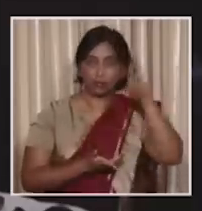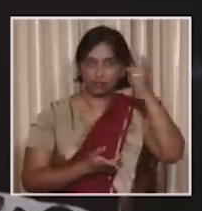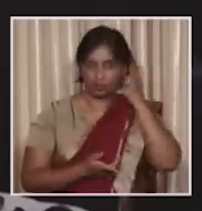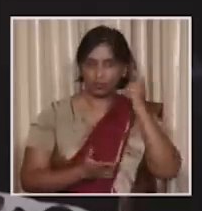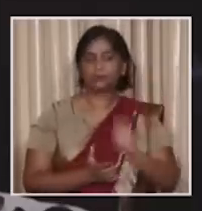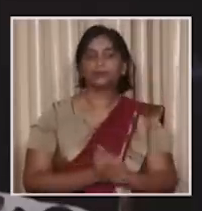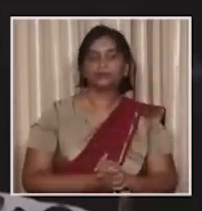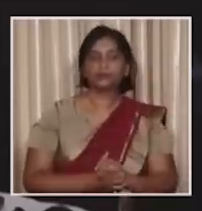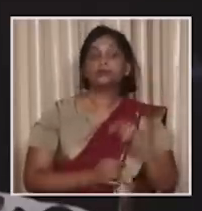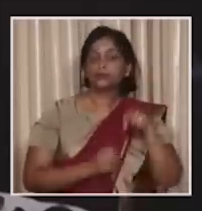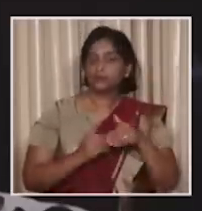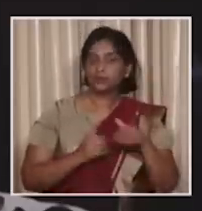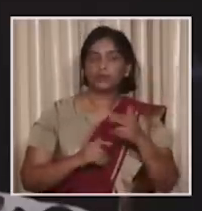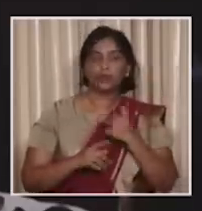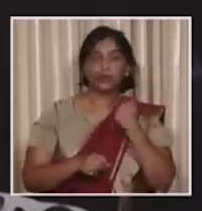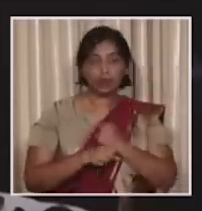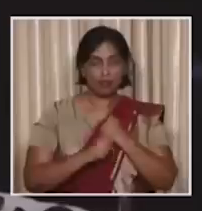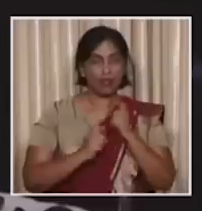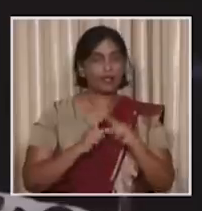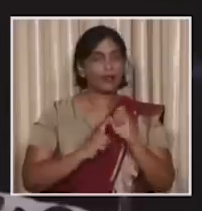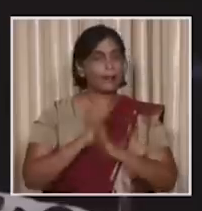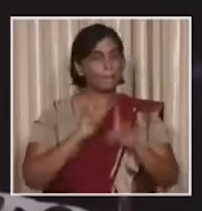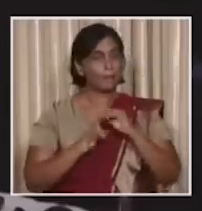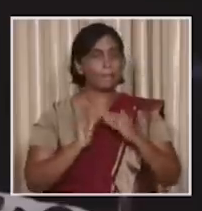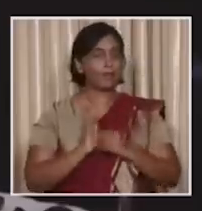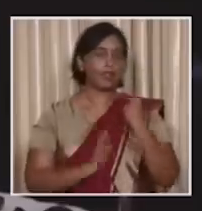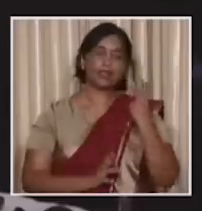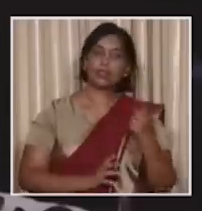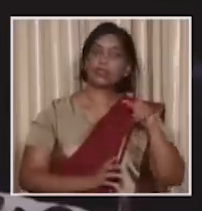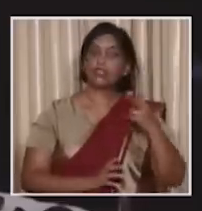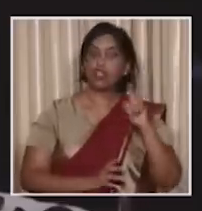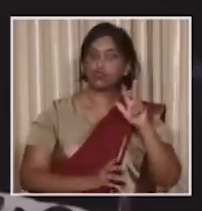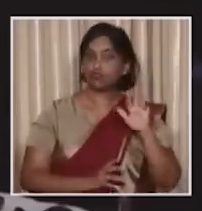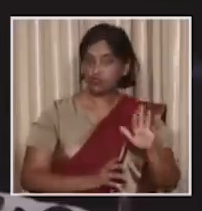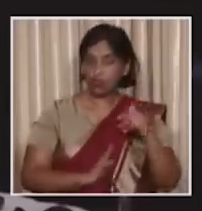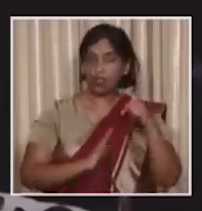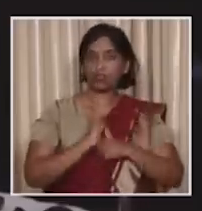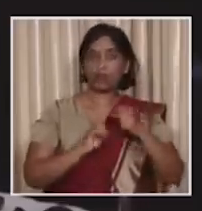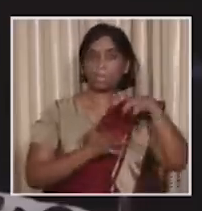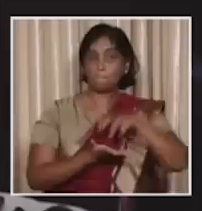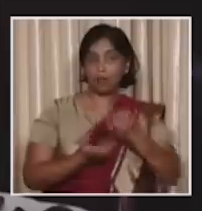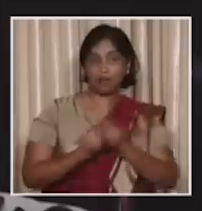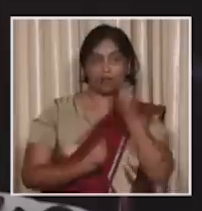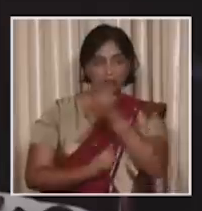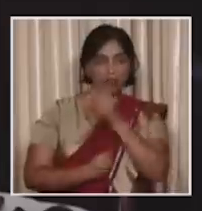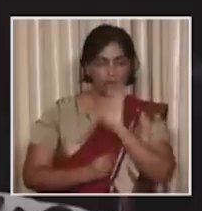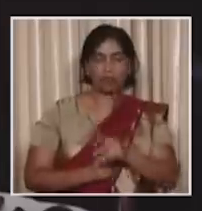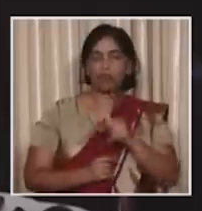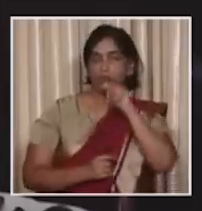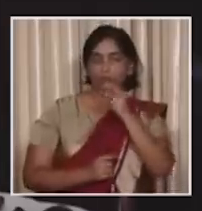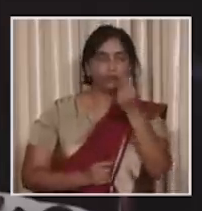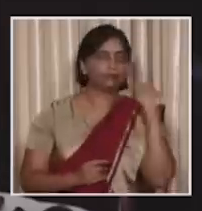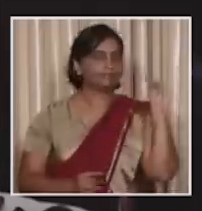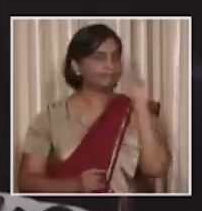දන්නෝ. මේ අර්ථයේ මධ්‍යම රජයේ අධ්‍යාපන අමාත්‍යාංශ සමගින් මිලියන 2289ක් දකුණු පළාතට ලැබිය යුතු ඇති නමුත් කිසිදු